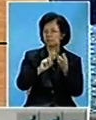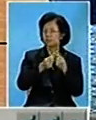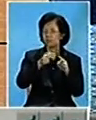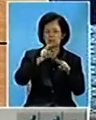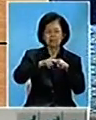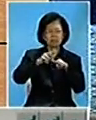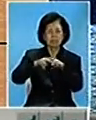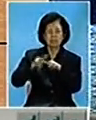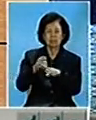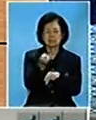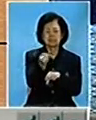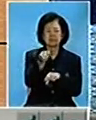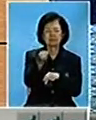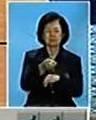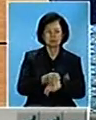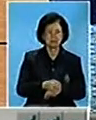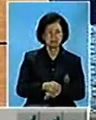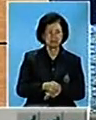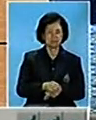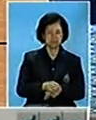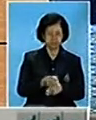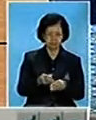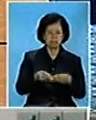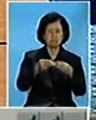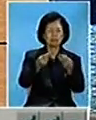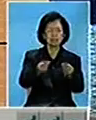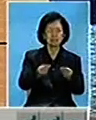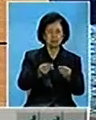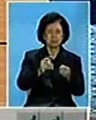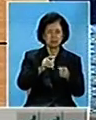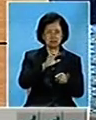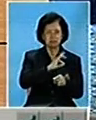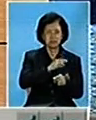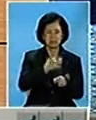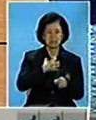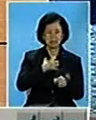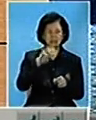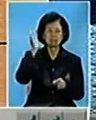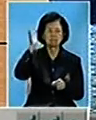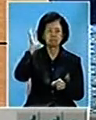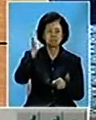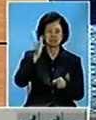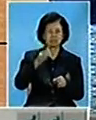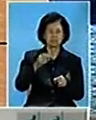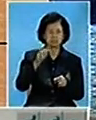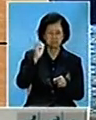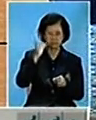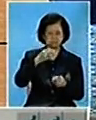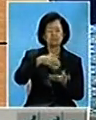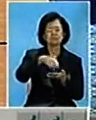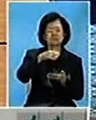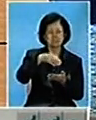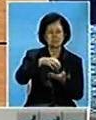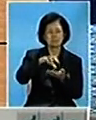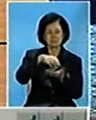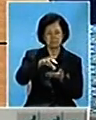นน้อยนิดท่านประธานก็ควรที่จะให้เพื่อนสมาชิกที่อยากจะอภิปรายได้อภิปรายไปเถอะครับเ